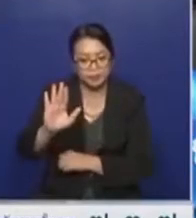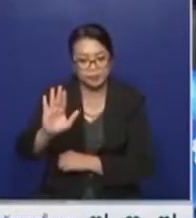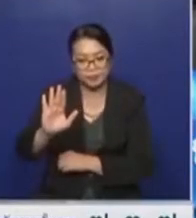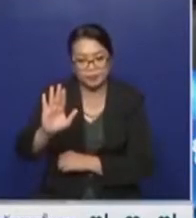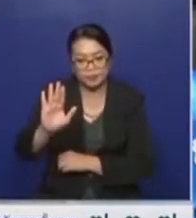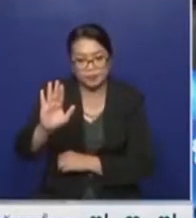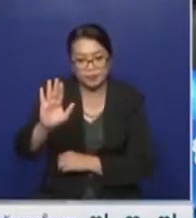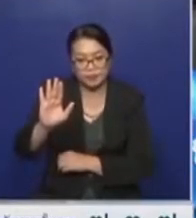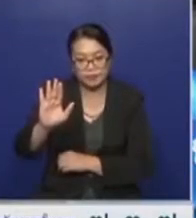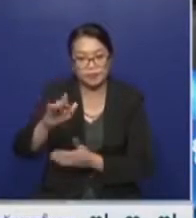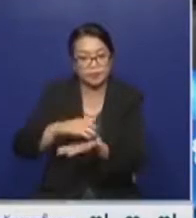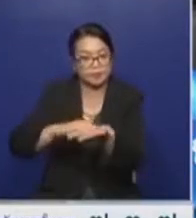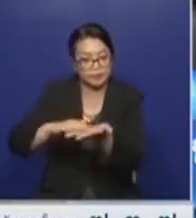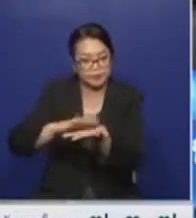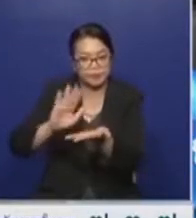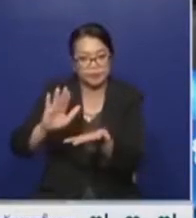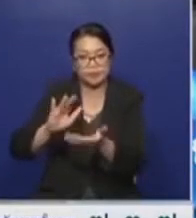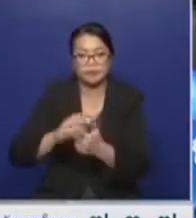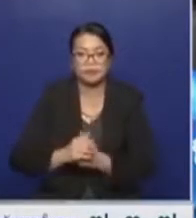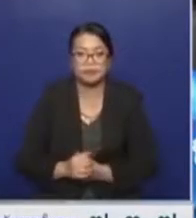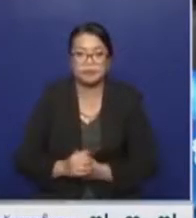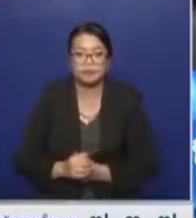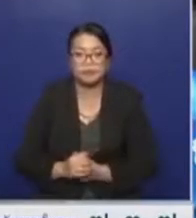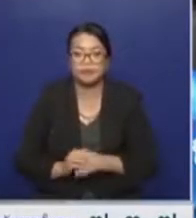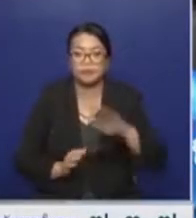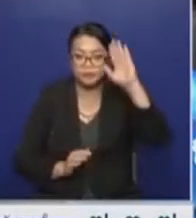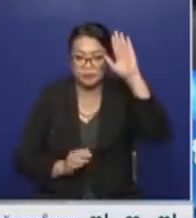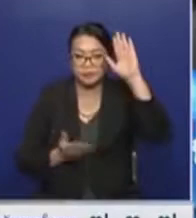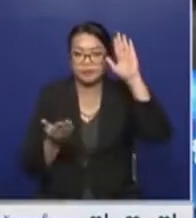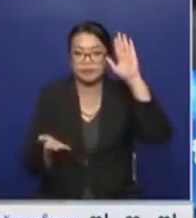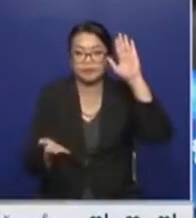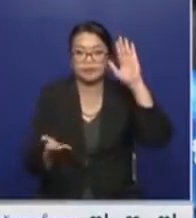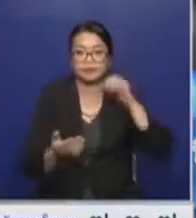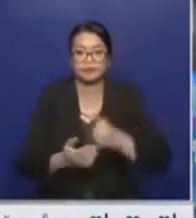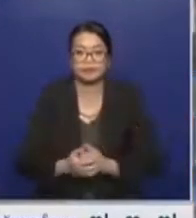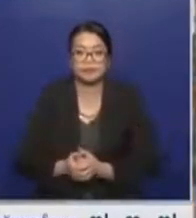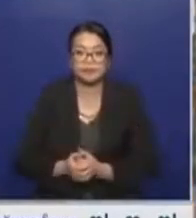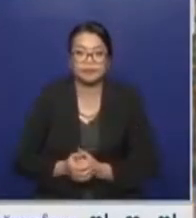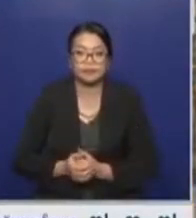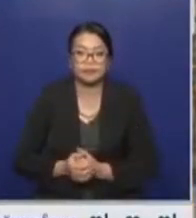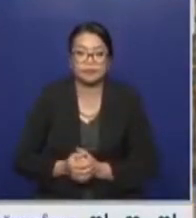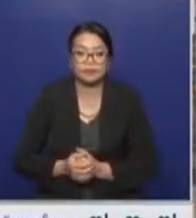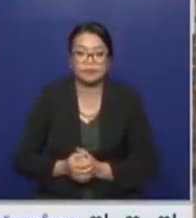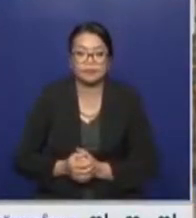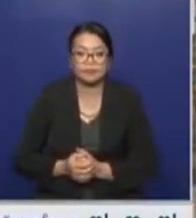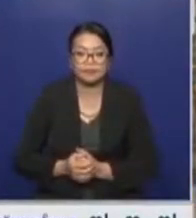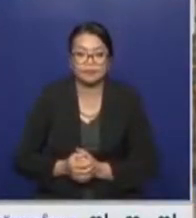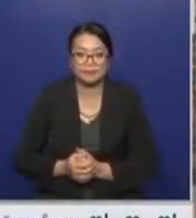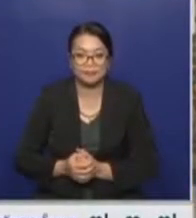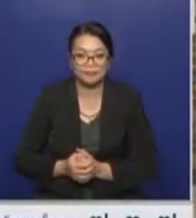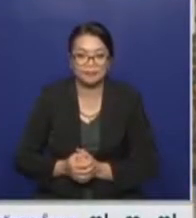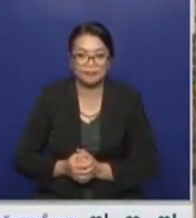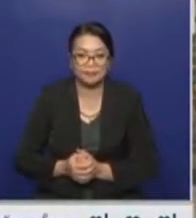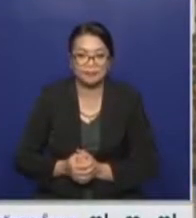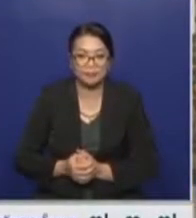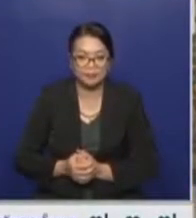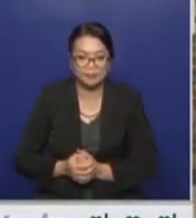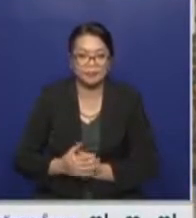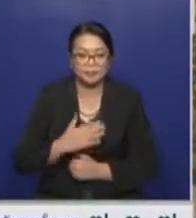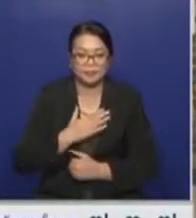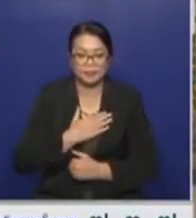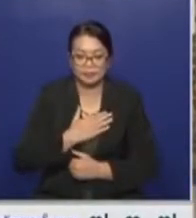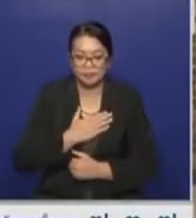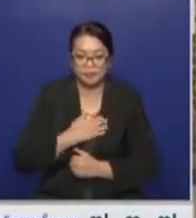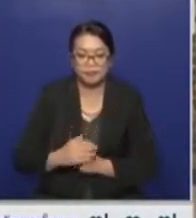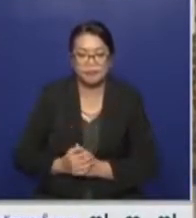ค่ะท่านประธาน ยานนทิชาขออภัยนะครับคุณวีรกรประท้วงเชิญนะครับ ท่านประธานที่เคารพครับผมวีรกรคำประก